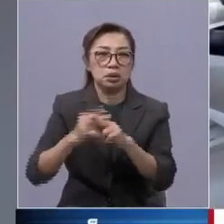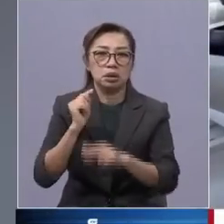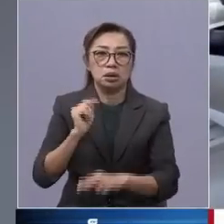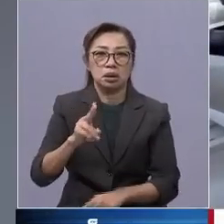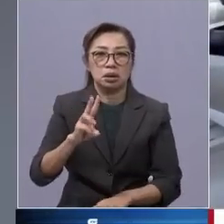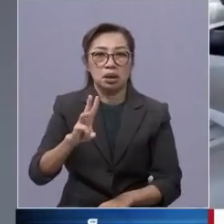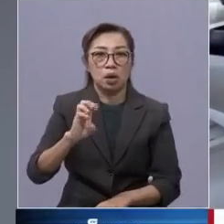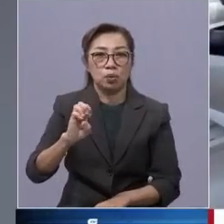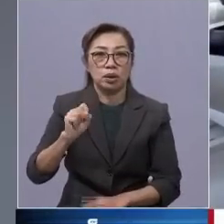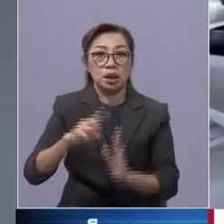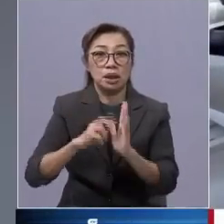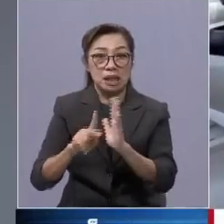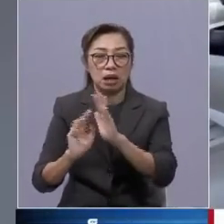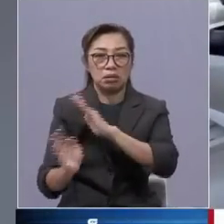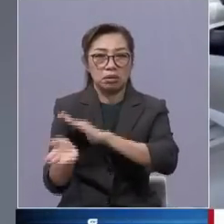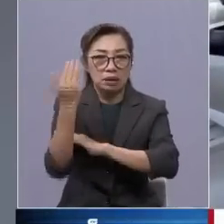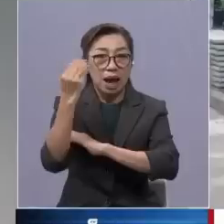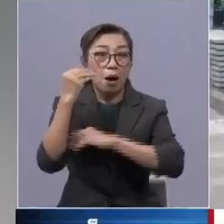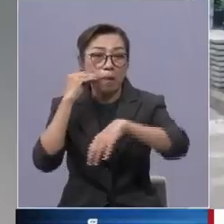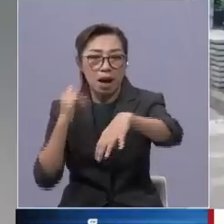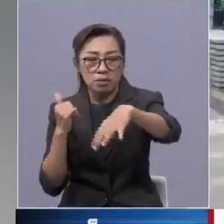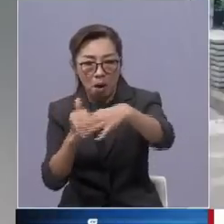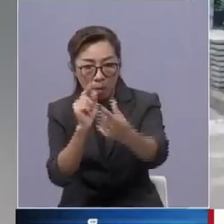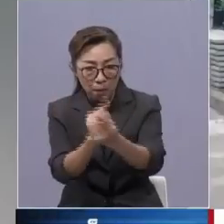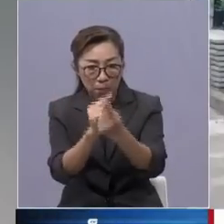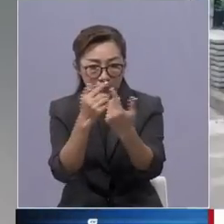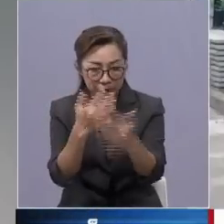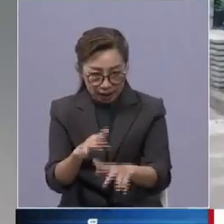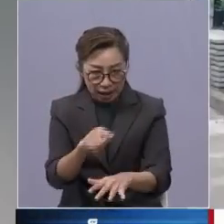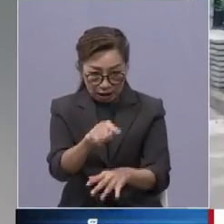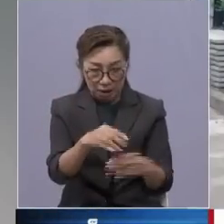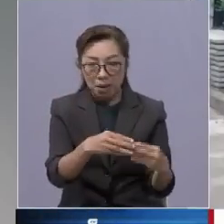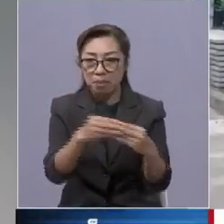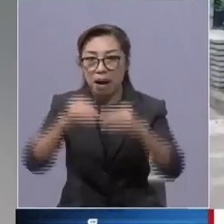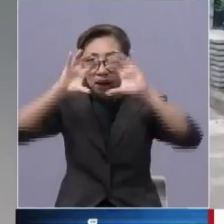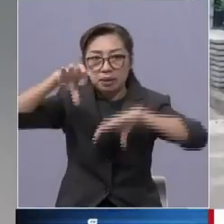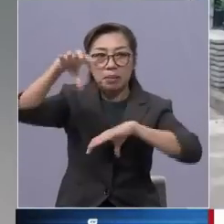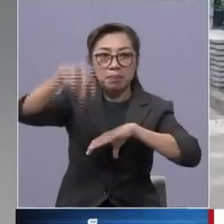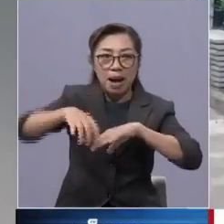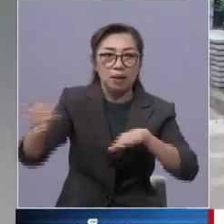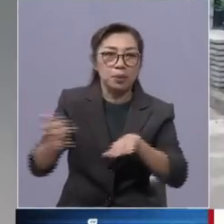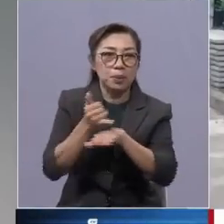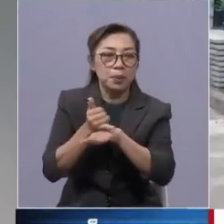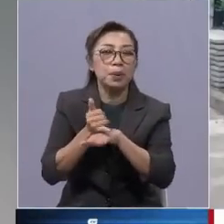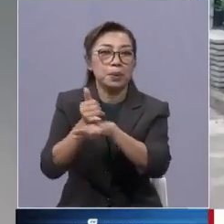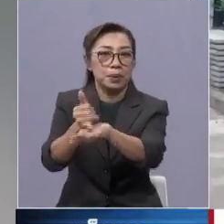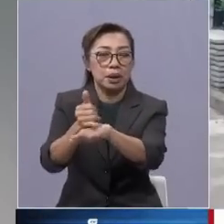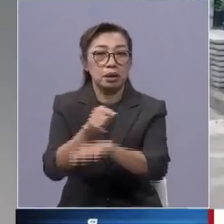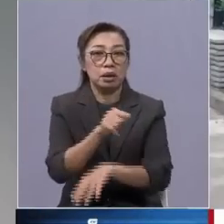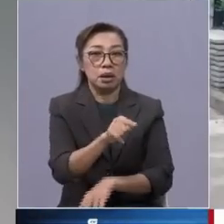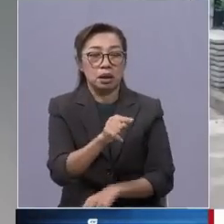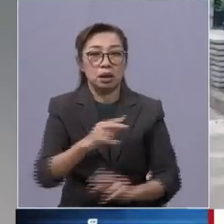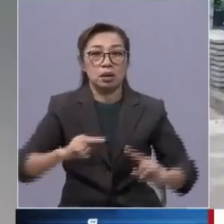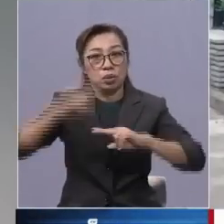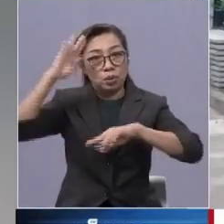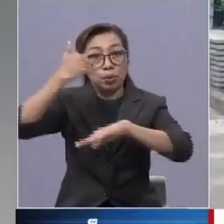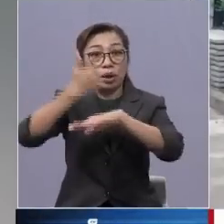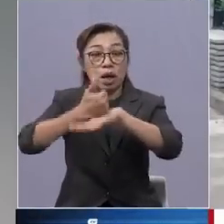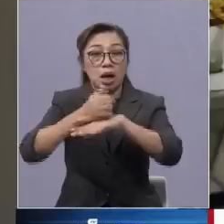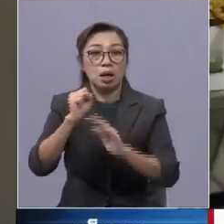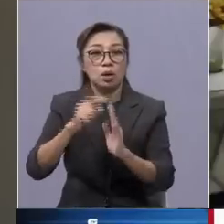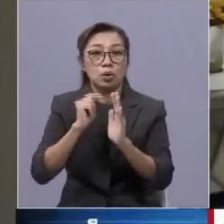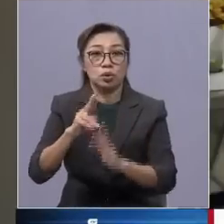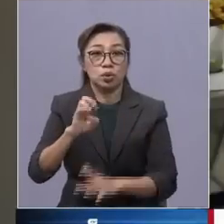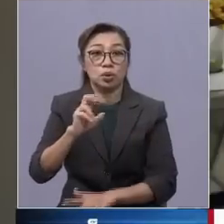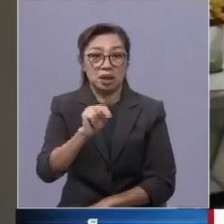ทินคลังแสงในช่วงเช้าก่อนที่จะพาไปที่ทำเนียบรัฐบาลนะครับด้านคุณสุทินเองก็บอกว่าการที่ส